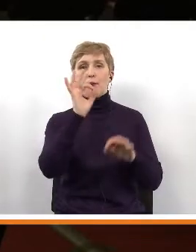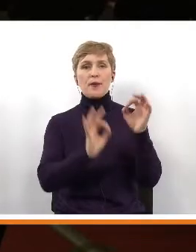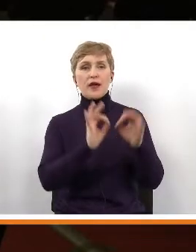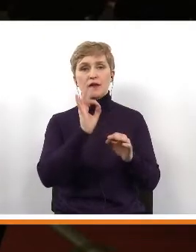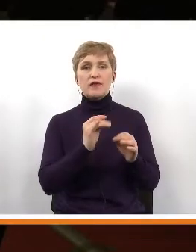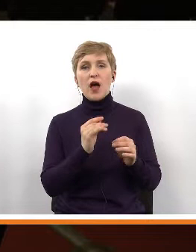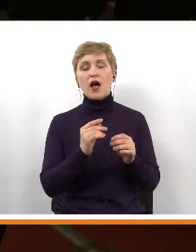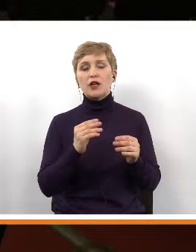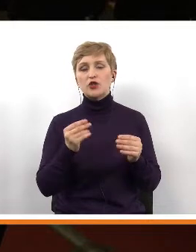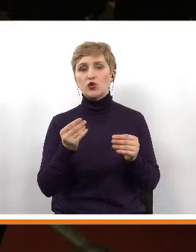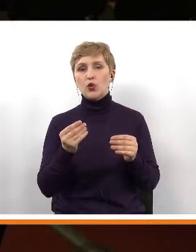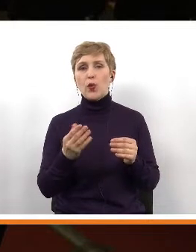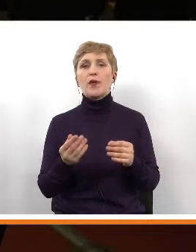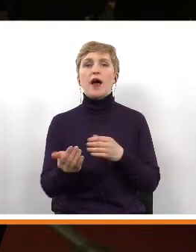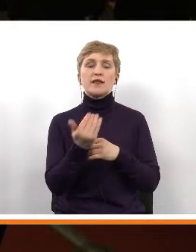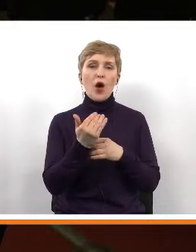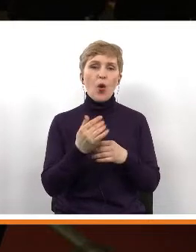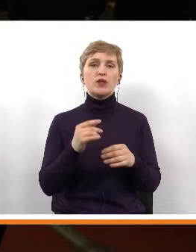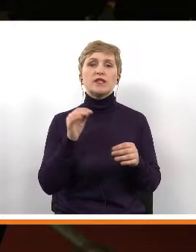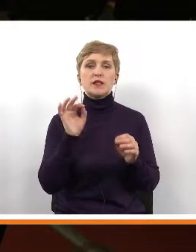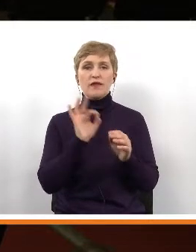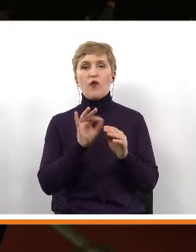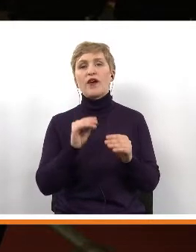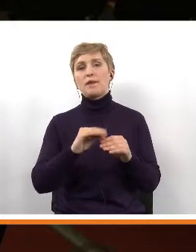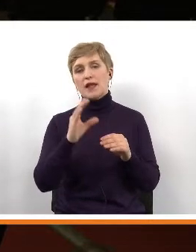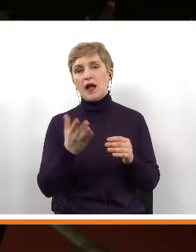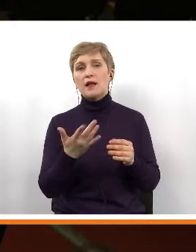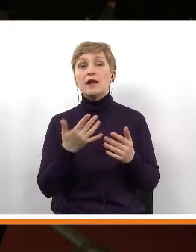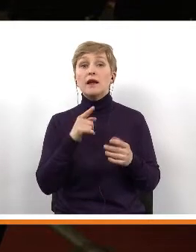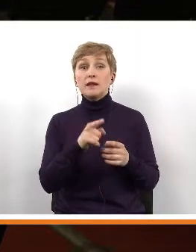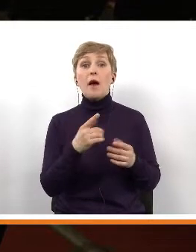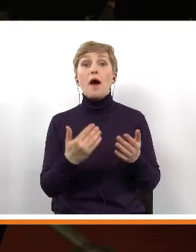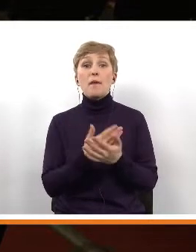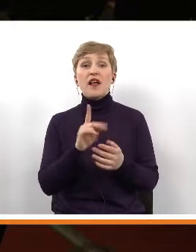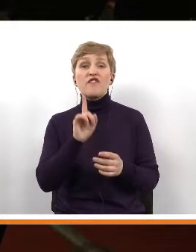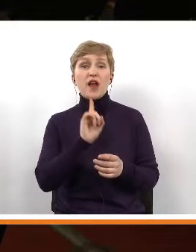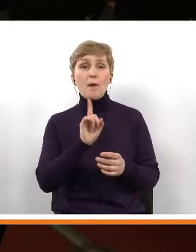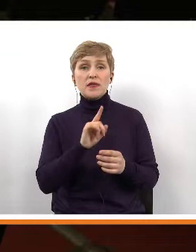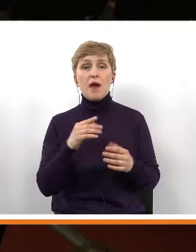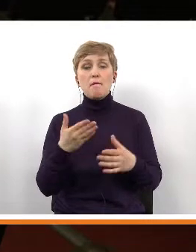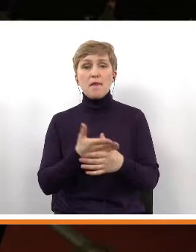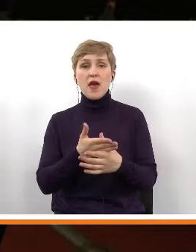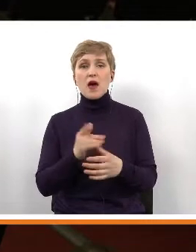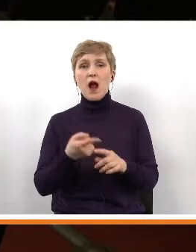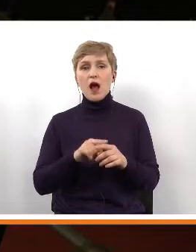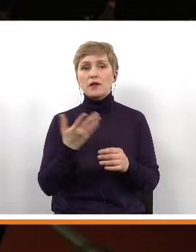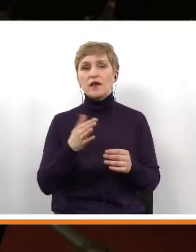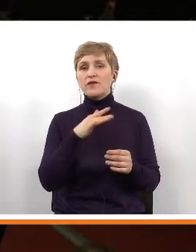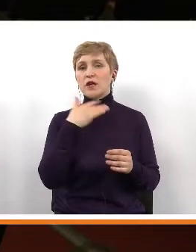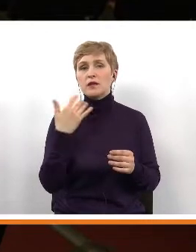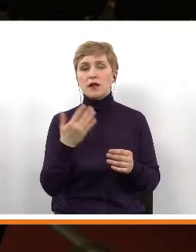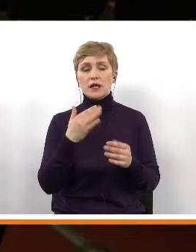суммы пожертвований, от дохода целевого капитала, как бы и там, опять же, как временная мера, а это есть в нескольких статьях, поэтому